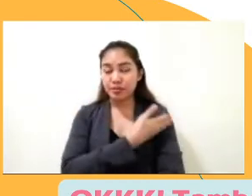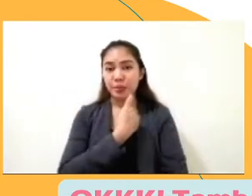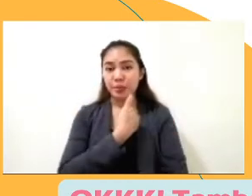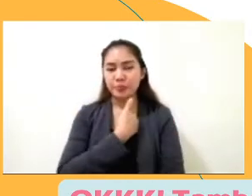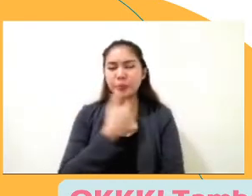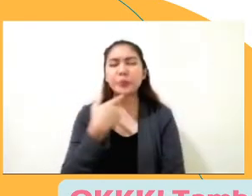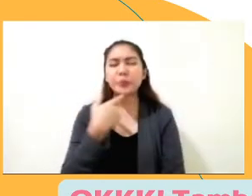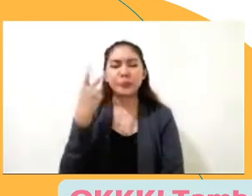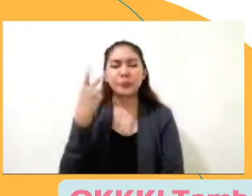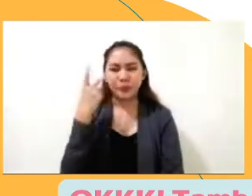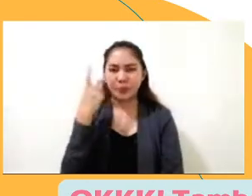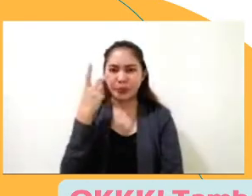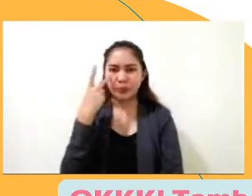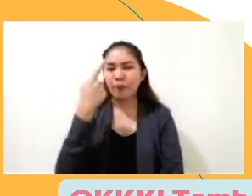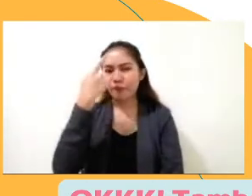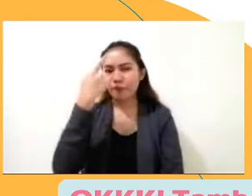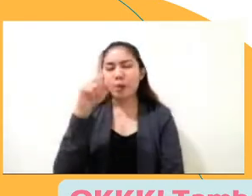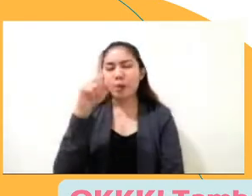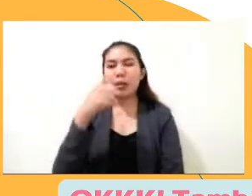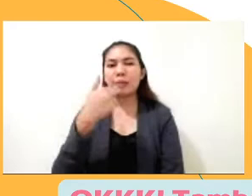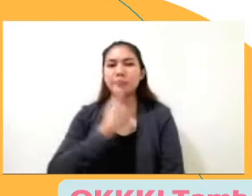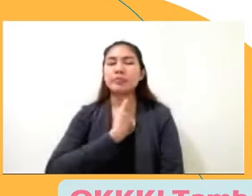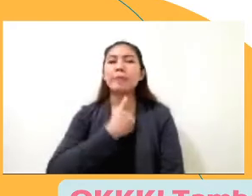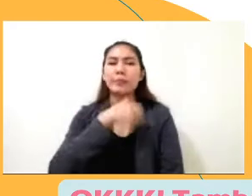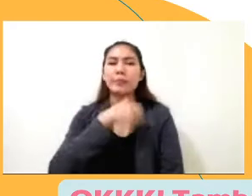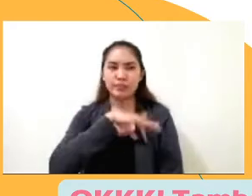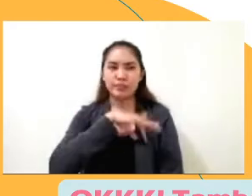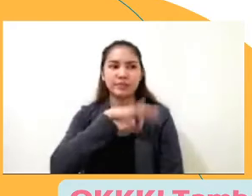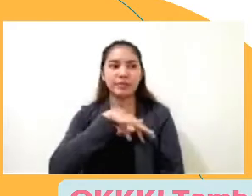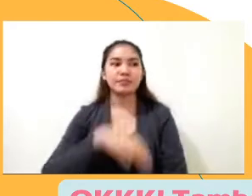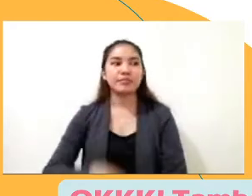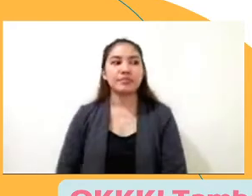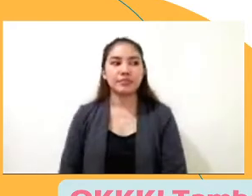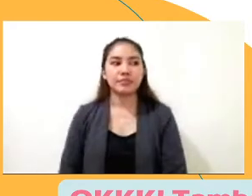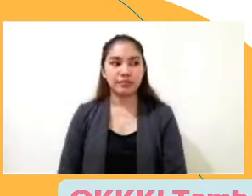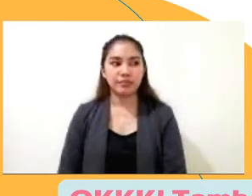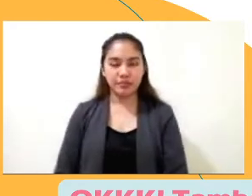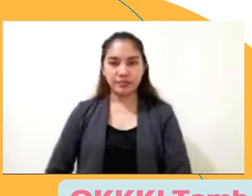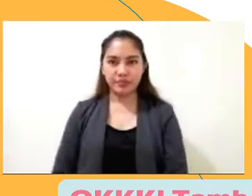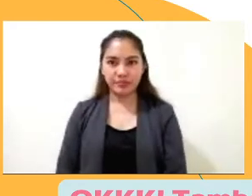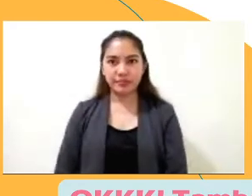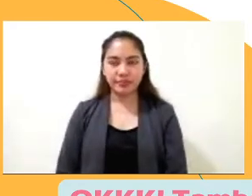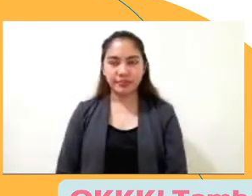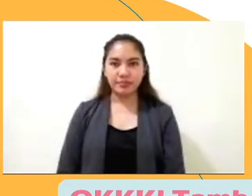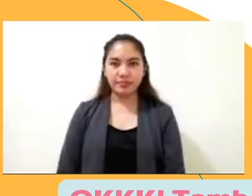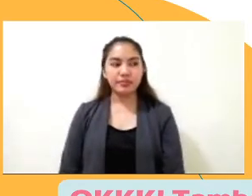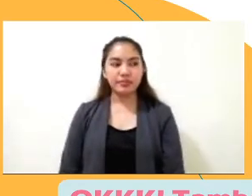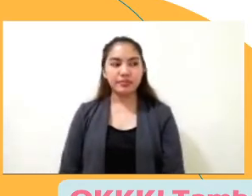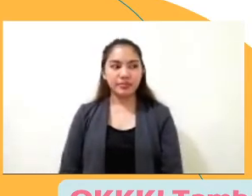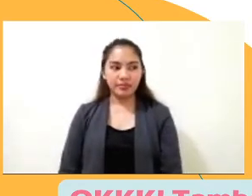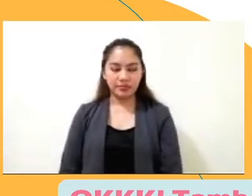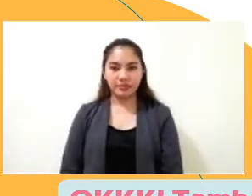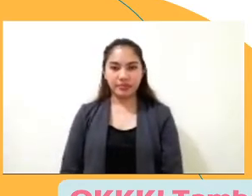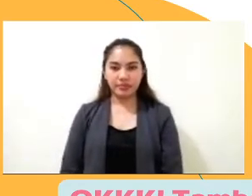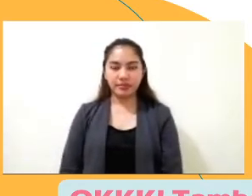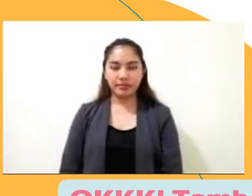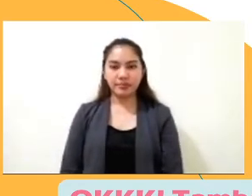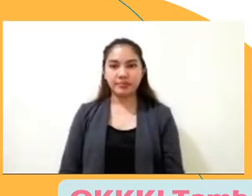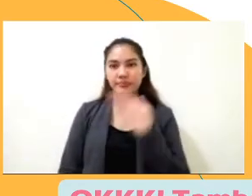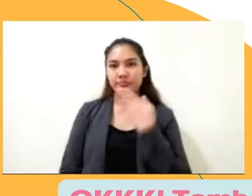para din sa aking improvement, kumbaga. Yun ang akin. Thank you, Ate Kare.